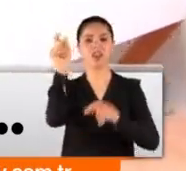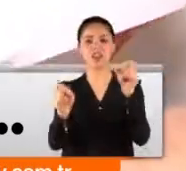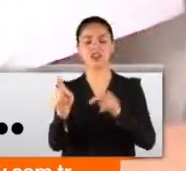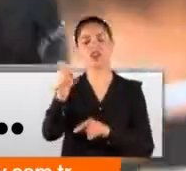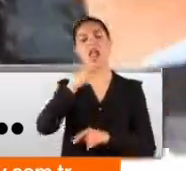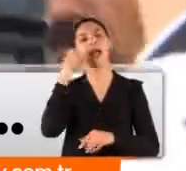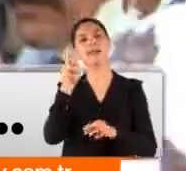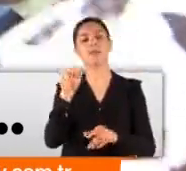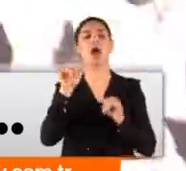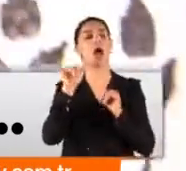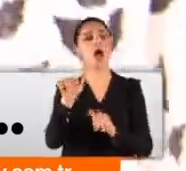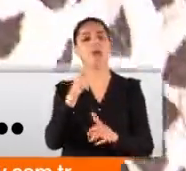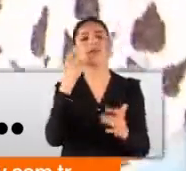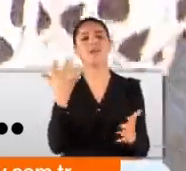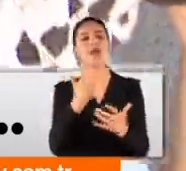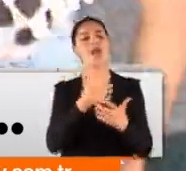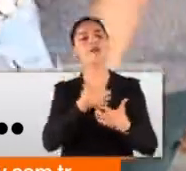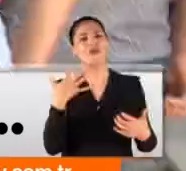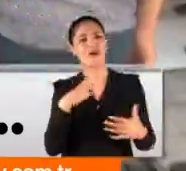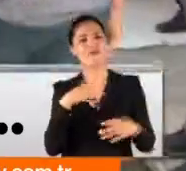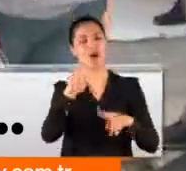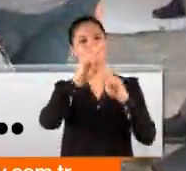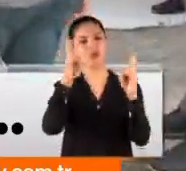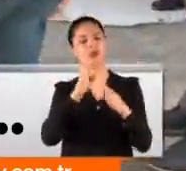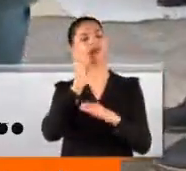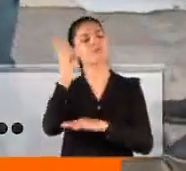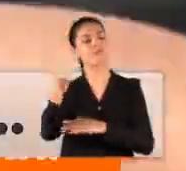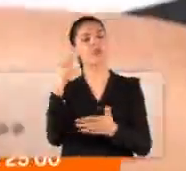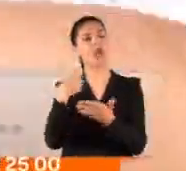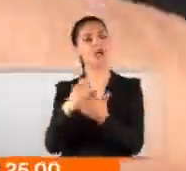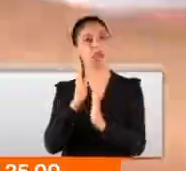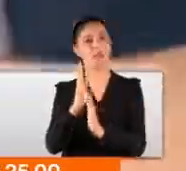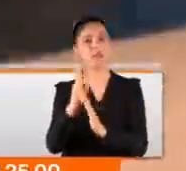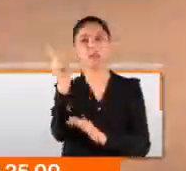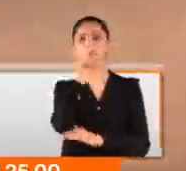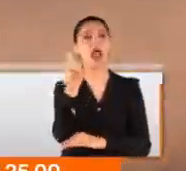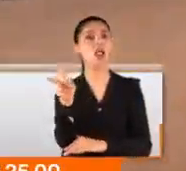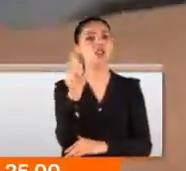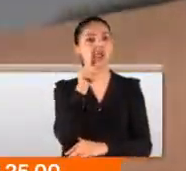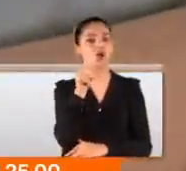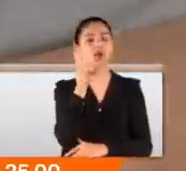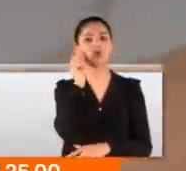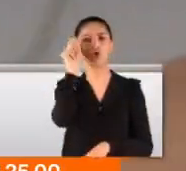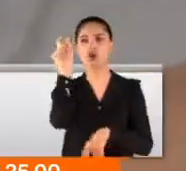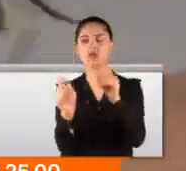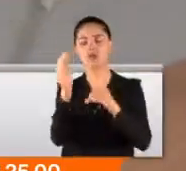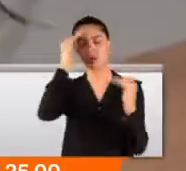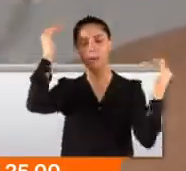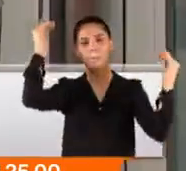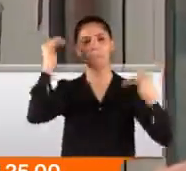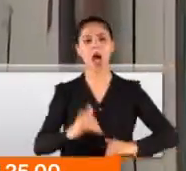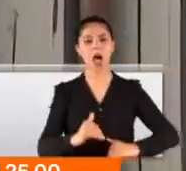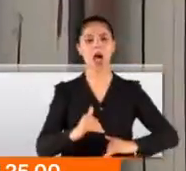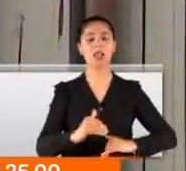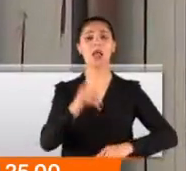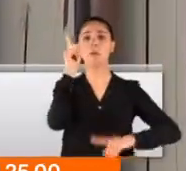gibi faturalarını yıllardır güvendikleri işletmeye ödemeye devam etti. Ve bir ayın sonunda onlarca kişi şoku yaşadı.